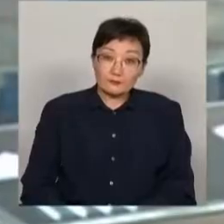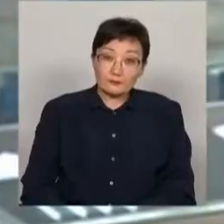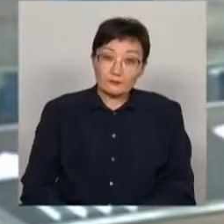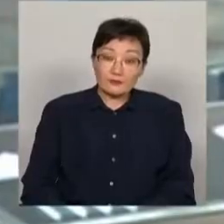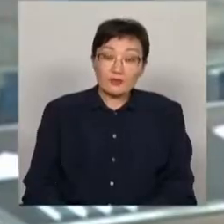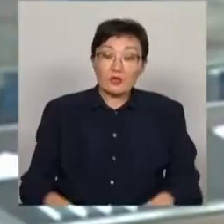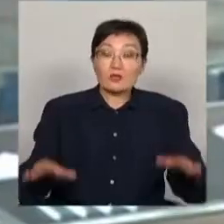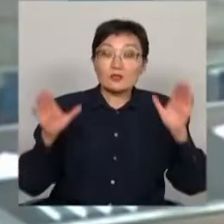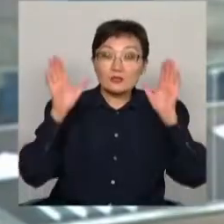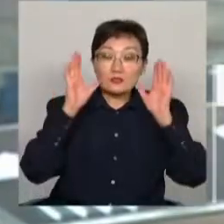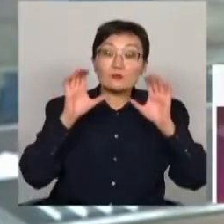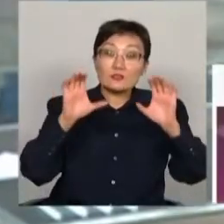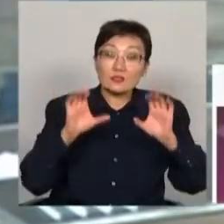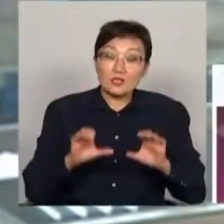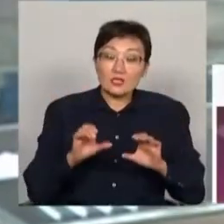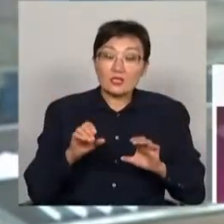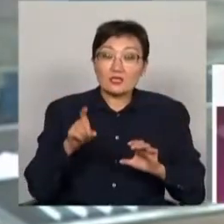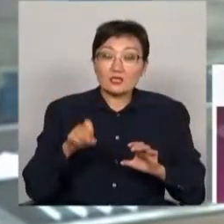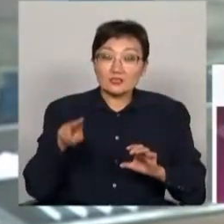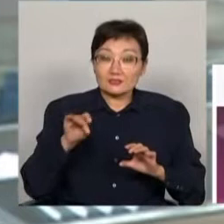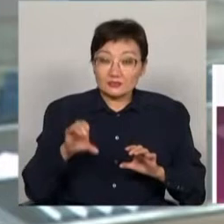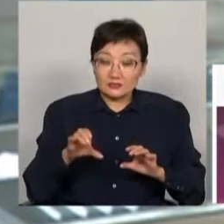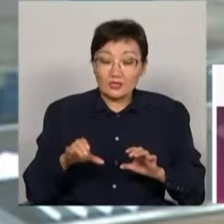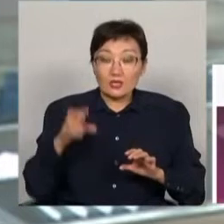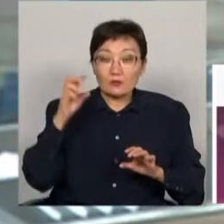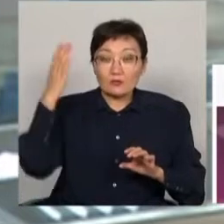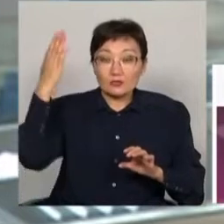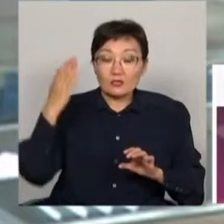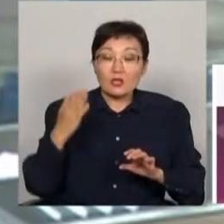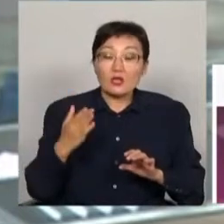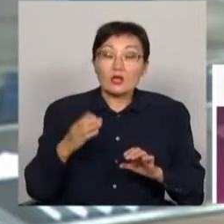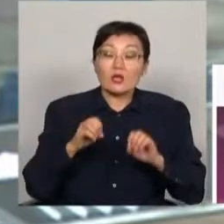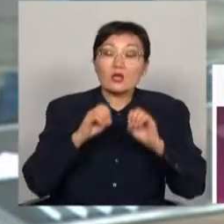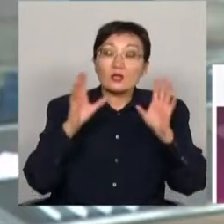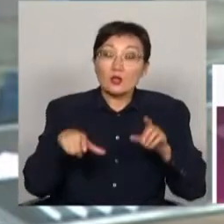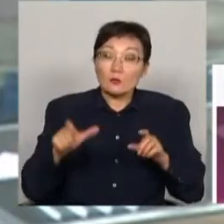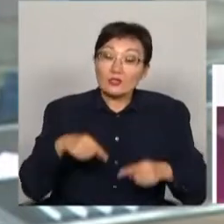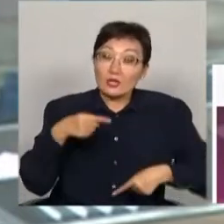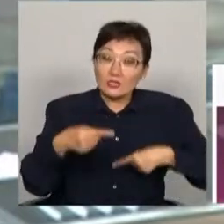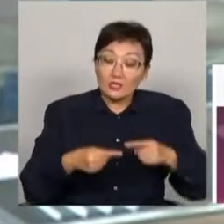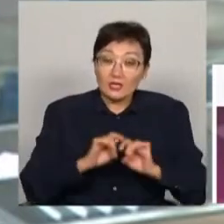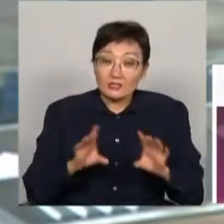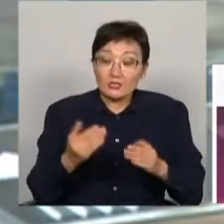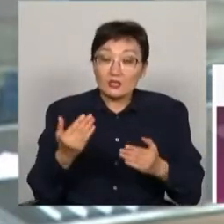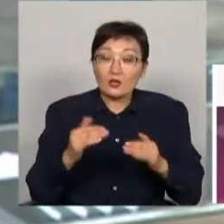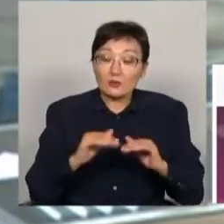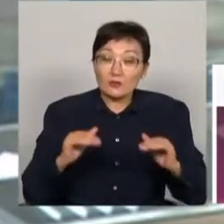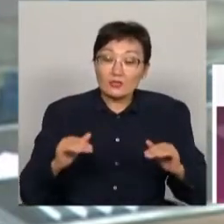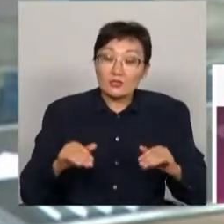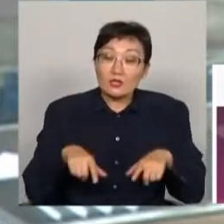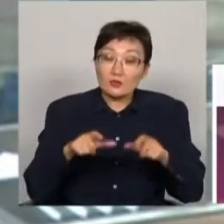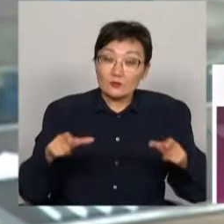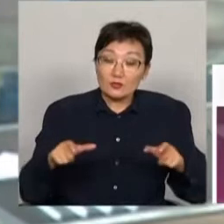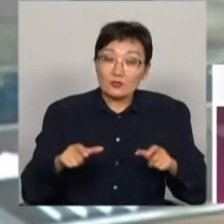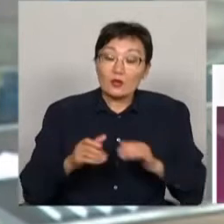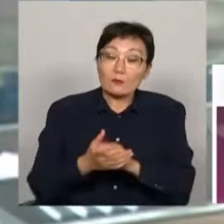İslam şeriatında hadis kudüsü deyip aytat. Allah Teala peygamber arkalı aytat. Ey adamın urpaqtarı bebitçilikte, kelisimde